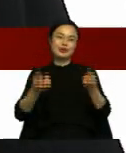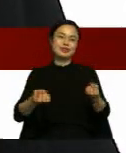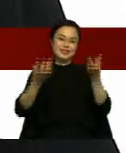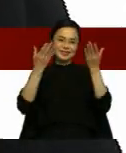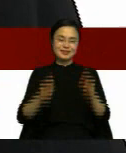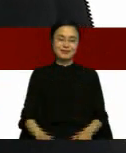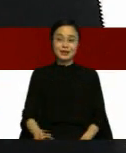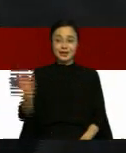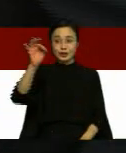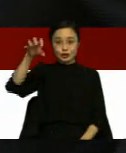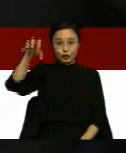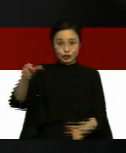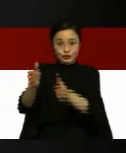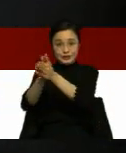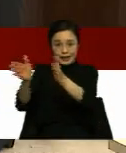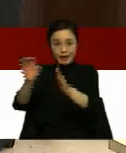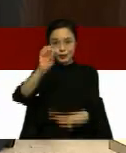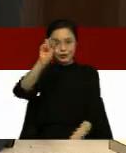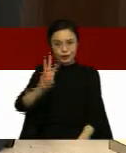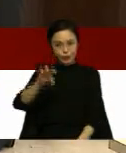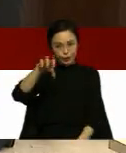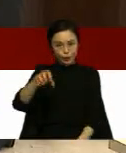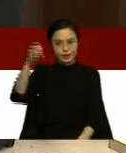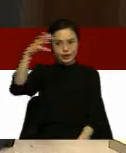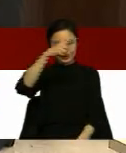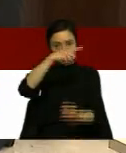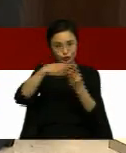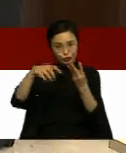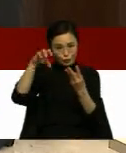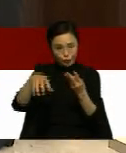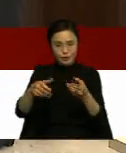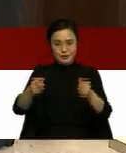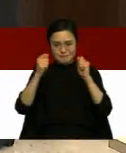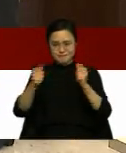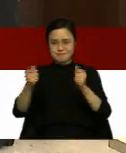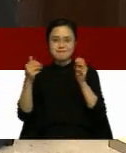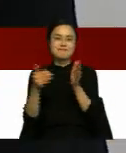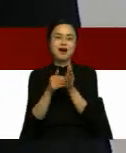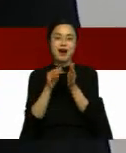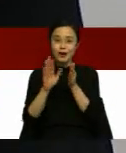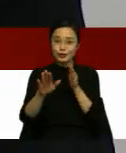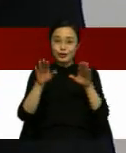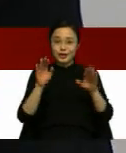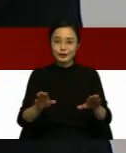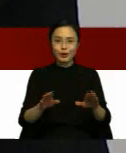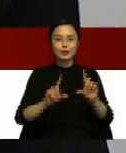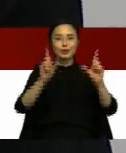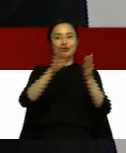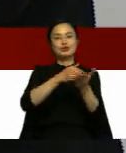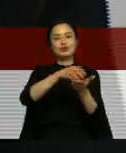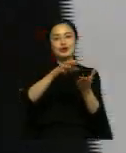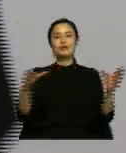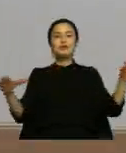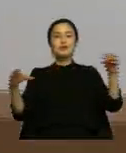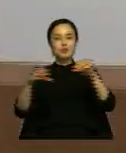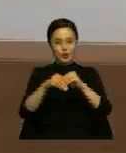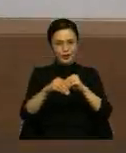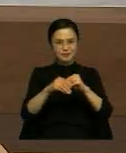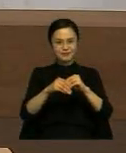시작으로 지난해 포천시와 양주시에서 전문 인력을 배출한 이후 경기 북부 권역에선 후발주자로